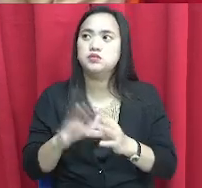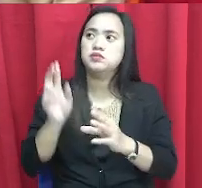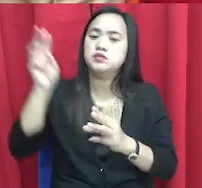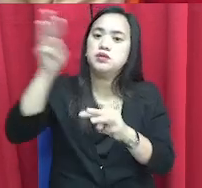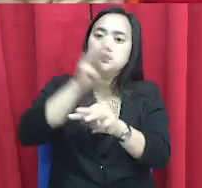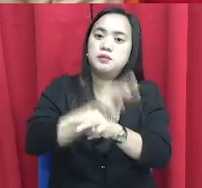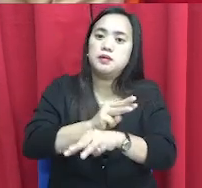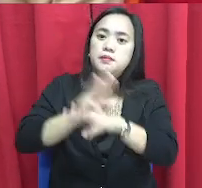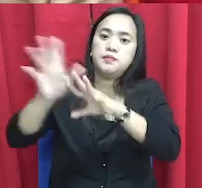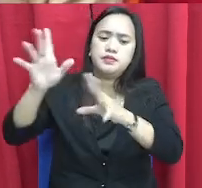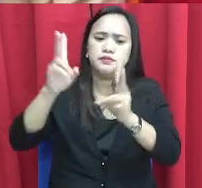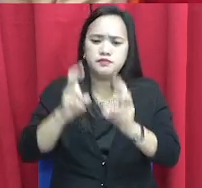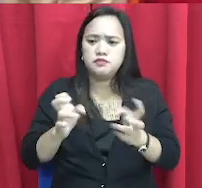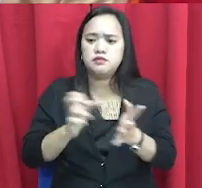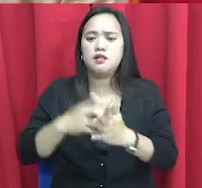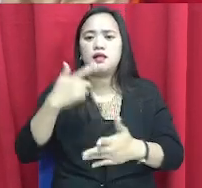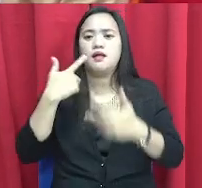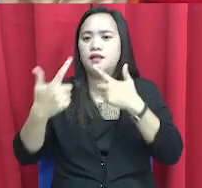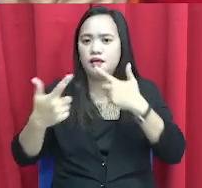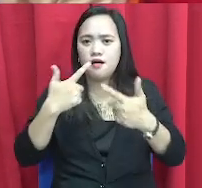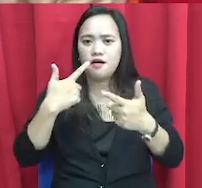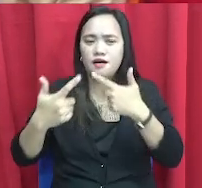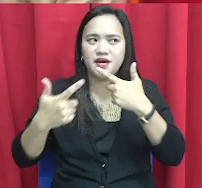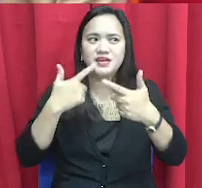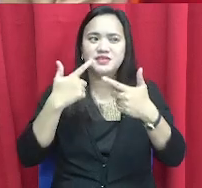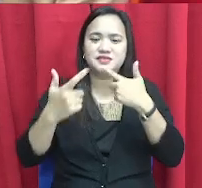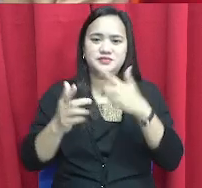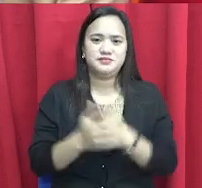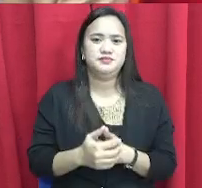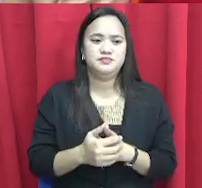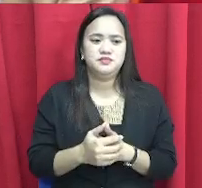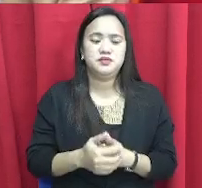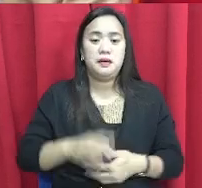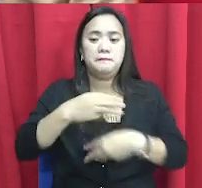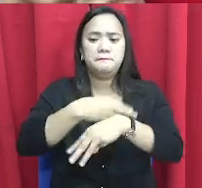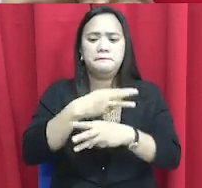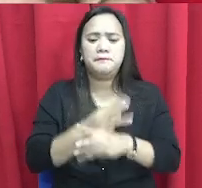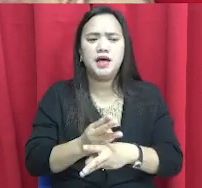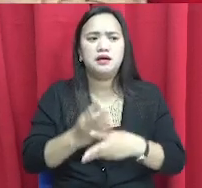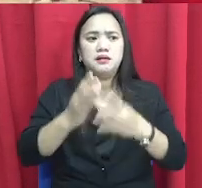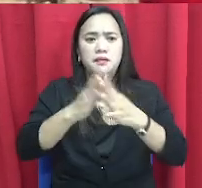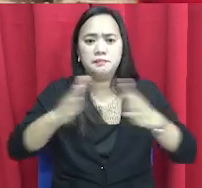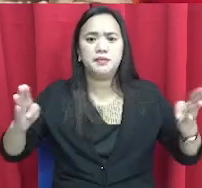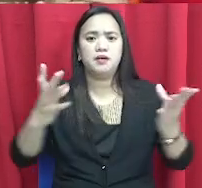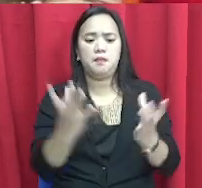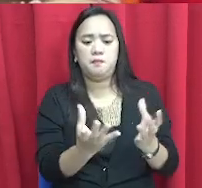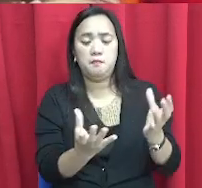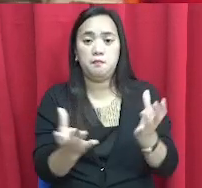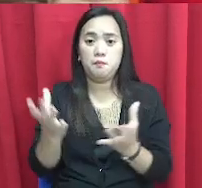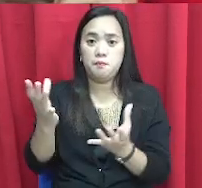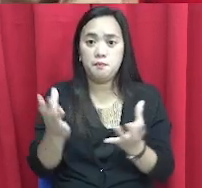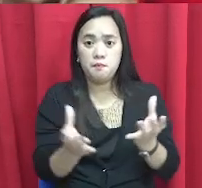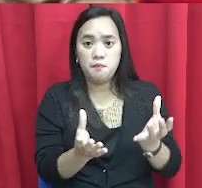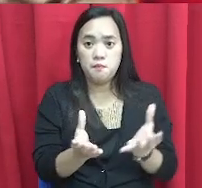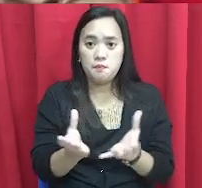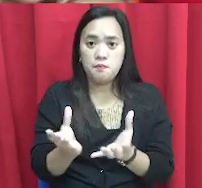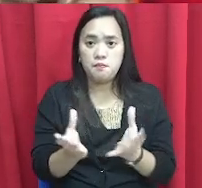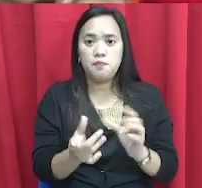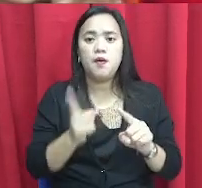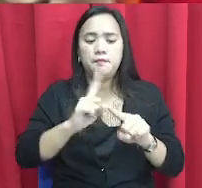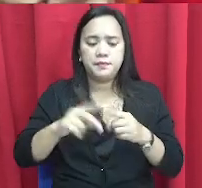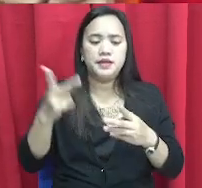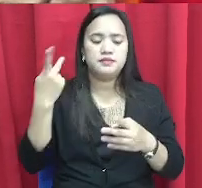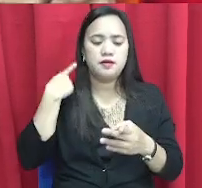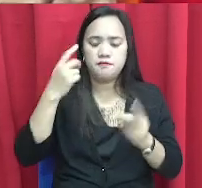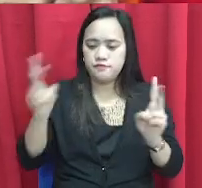siguro nandon ako tatawa ako sir Eh gagawa na di ba wala siyang pakialam basta maliwanag sa kanya Sumusunod ako